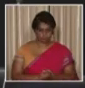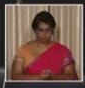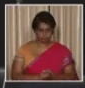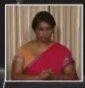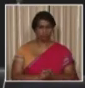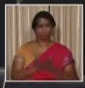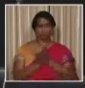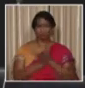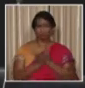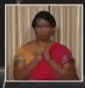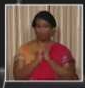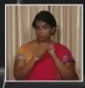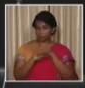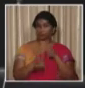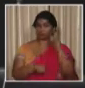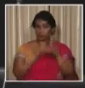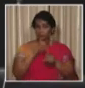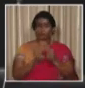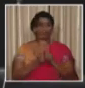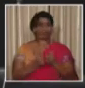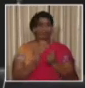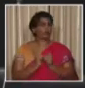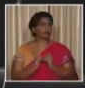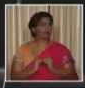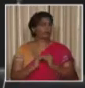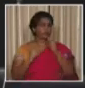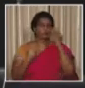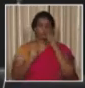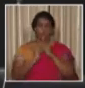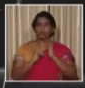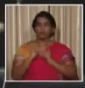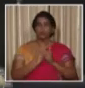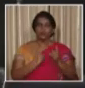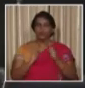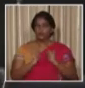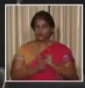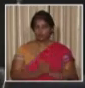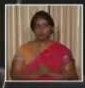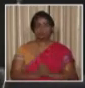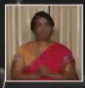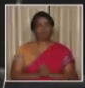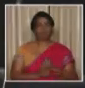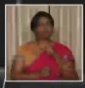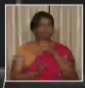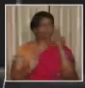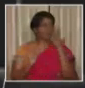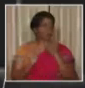දුම්රිය සේවයේ සේවකයන්ගේ කාර්යක්ෂමතාව ඉහළ නැංවීම සඳහා ක්‍රියාමාර්ග කවරේද? ඒ